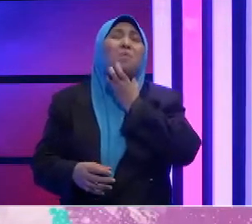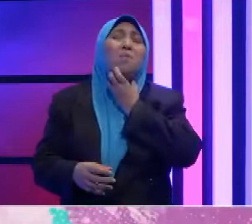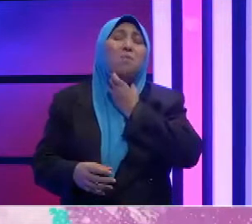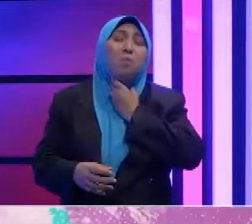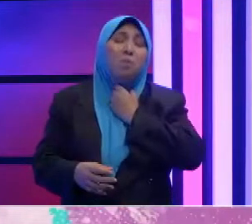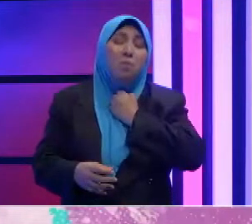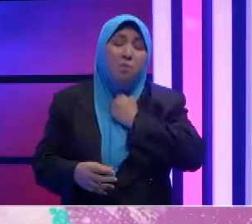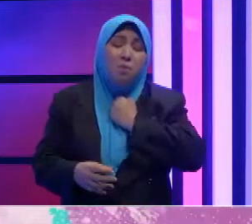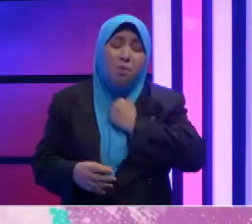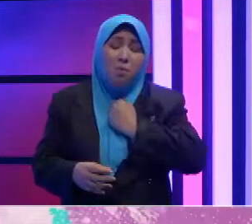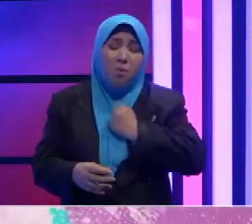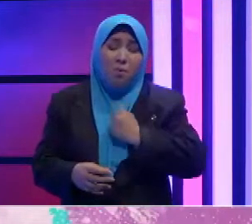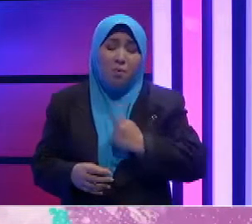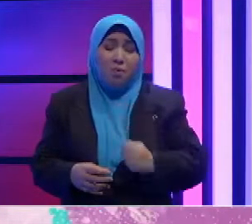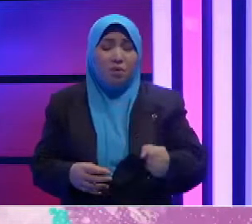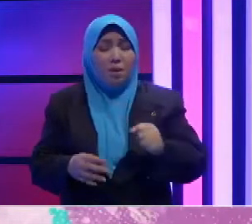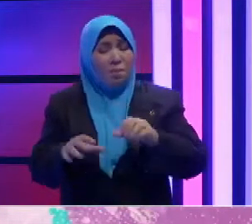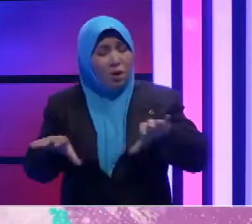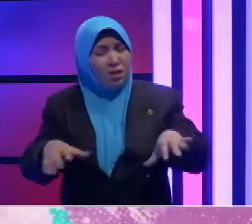دون النساء